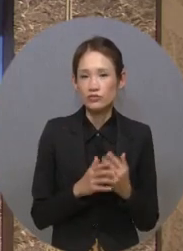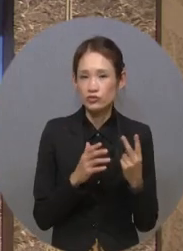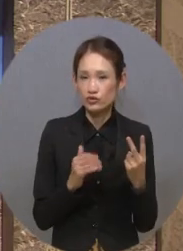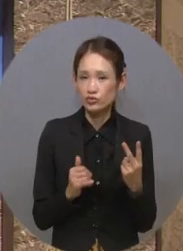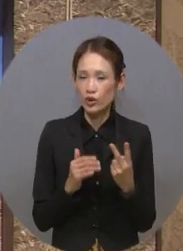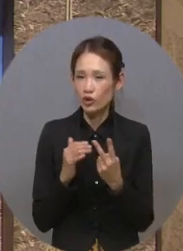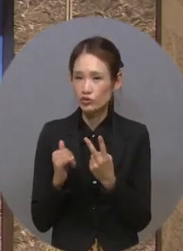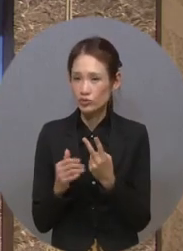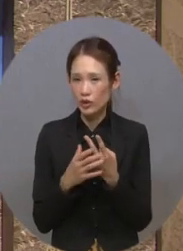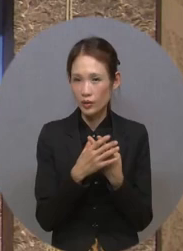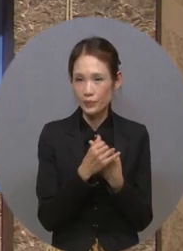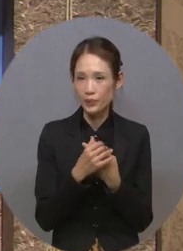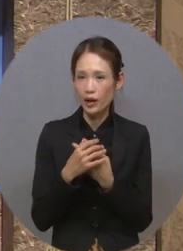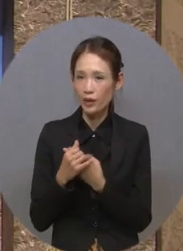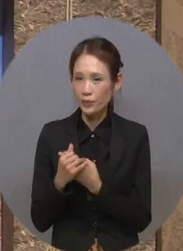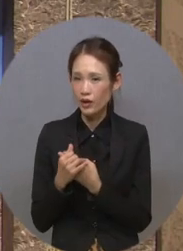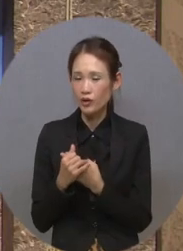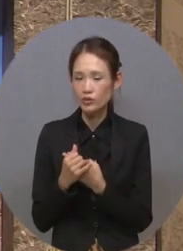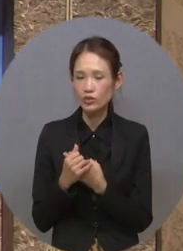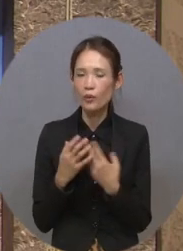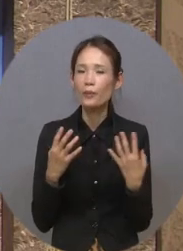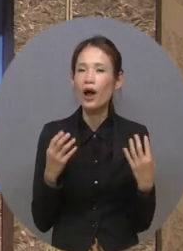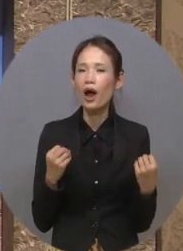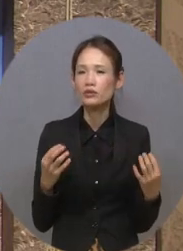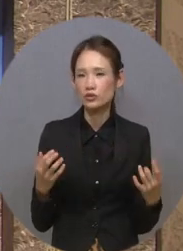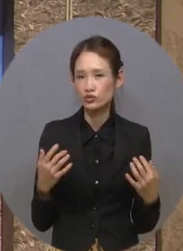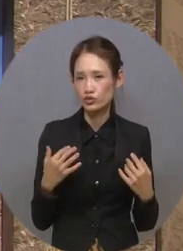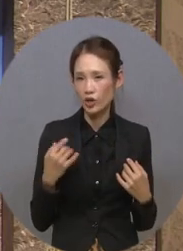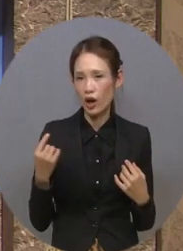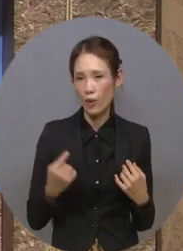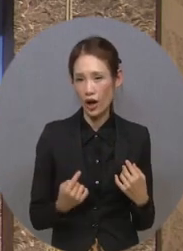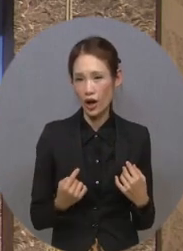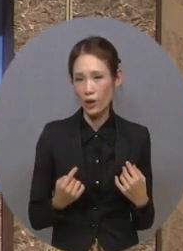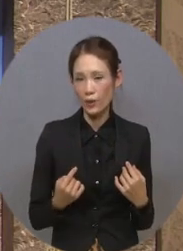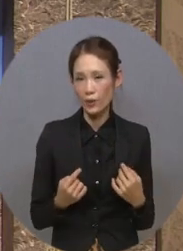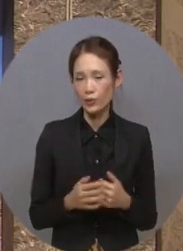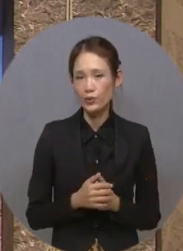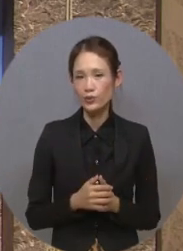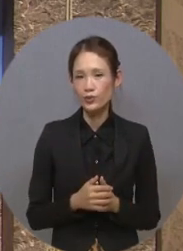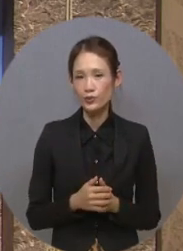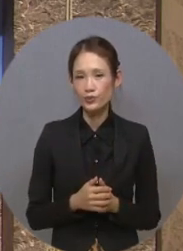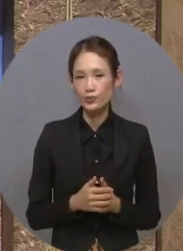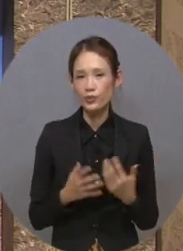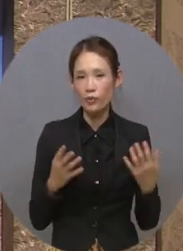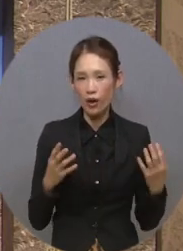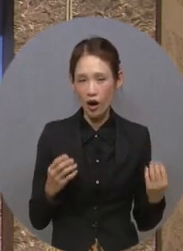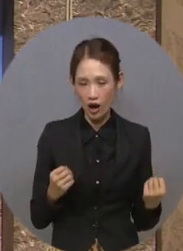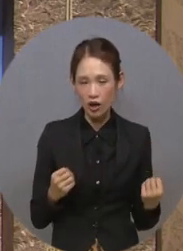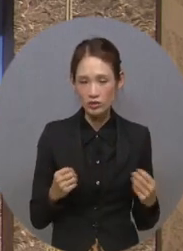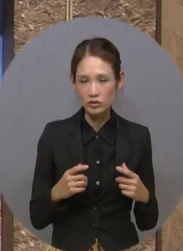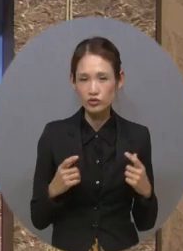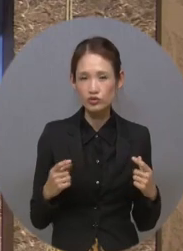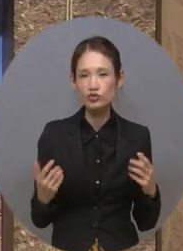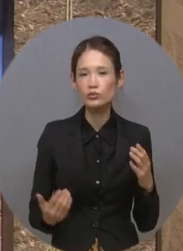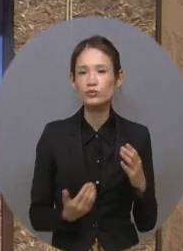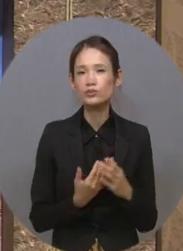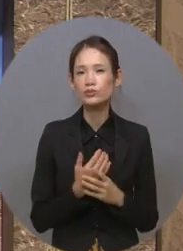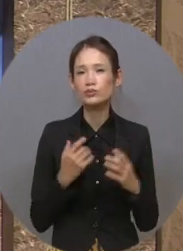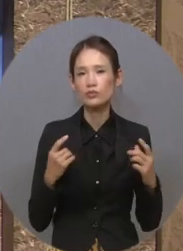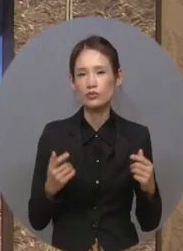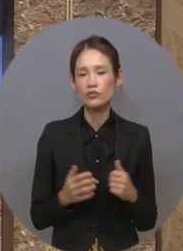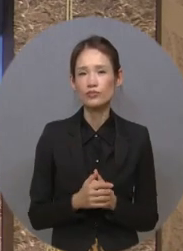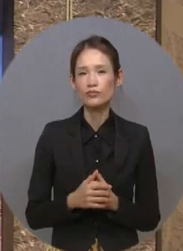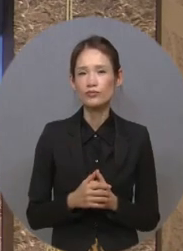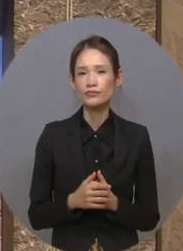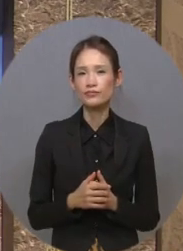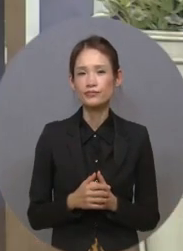그죠? 두 네. 명씩만 잡아도 꽤 많은 인구가 유입이 그쵸. 되잖아요, 그죠? 많은 분들이 네. 거주를 네. 할 수 있는 네. 공간이 네. 생기네요. 예, 예, 예.